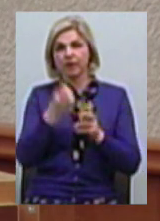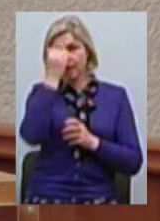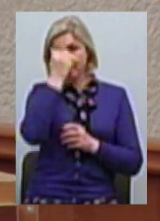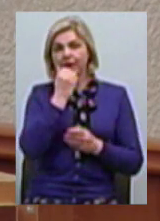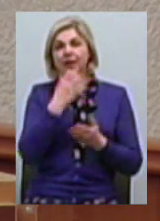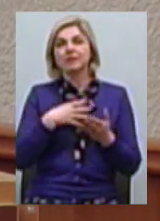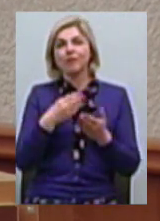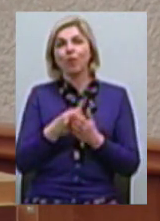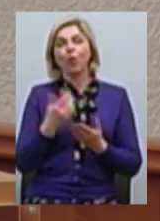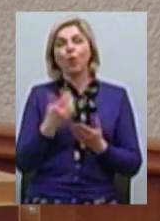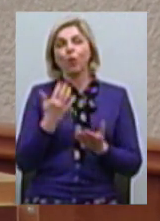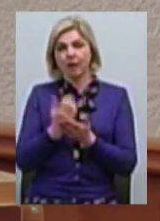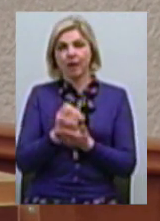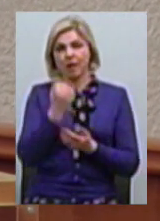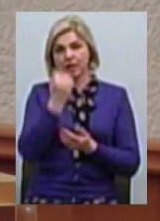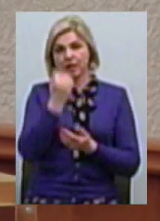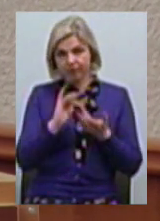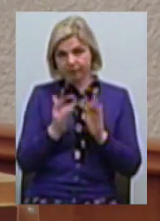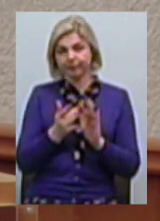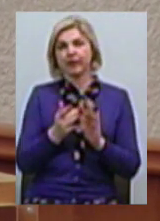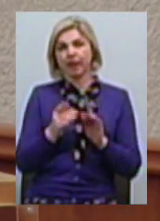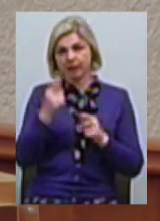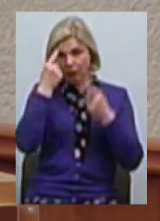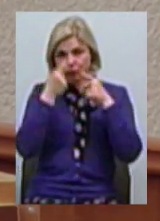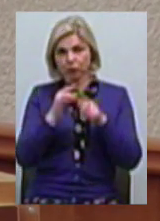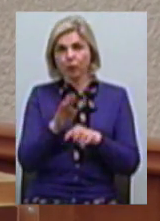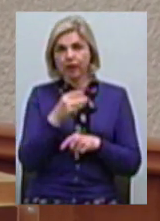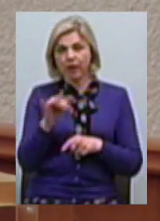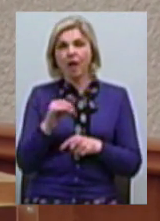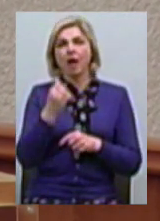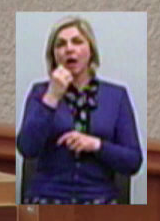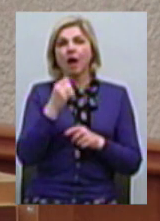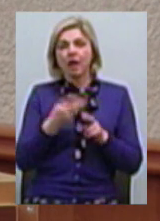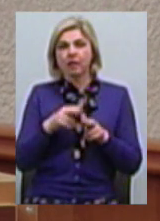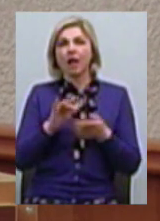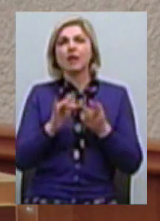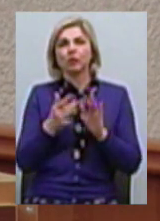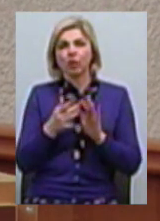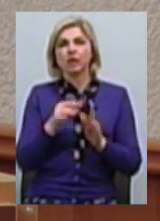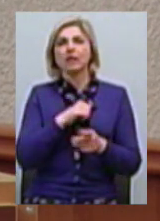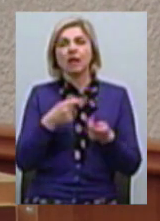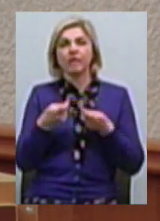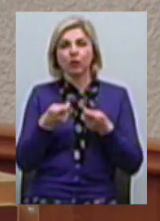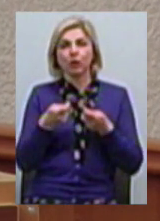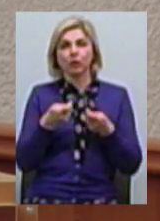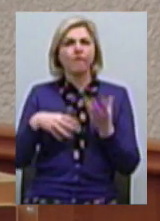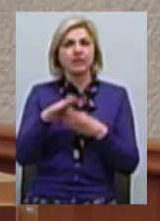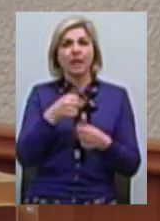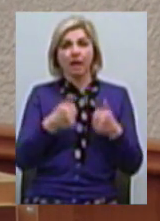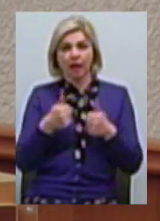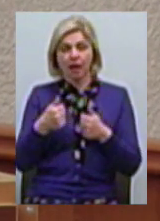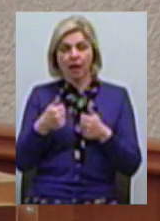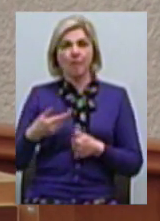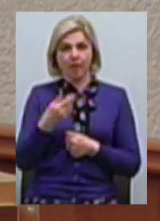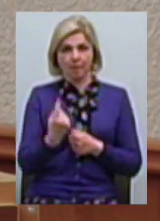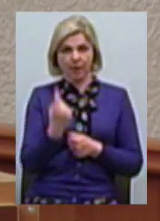успіхам у сфері інформаційних технологій, особливо в сфері електронного врядування. У всіх світових рейтингах ми перші, тому що ми